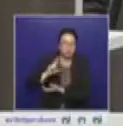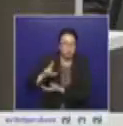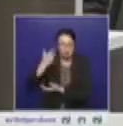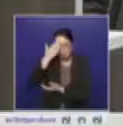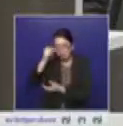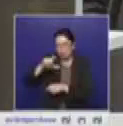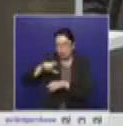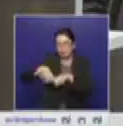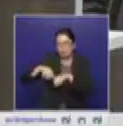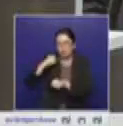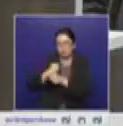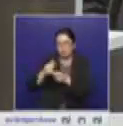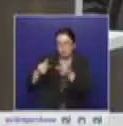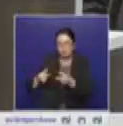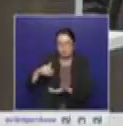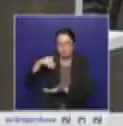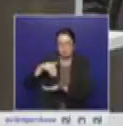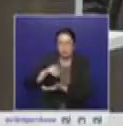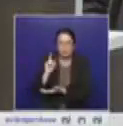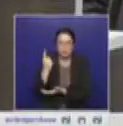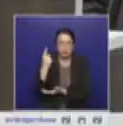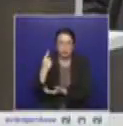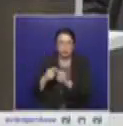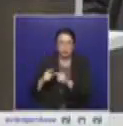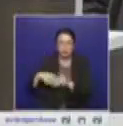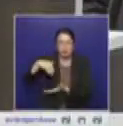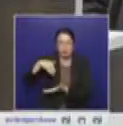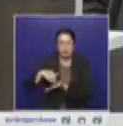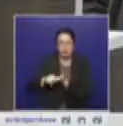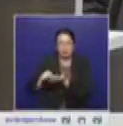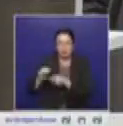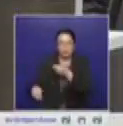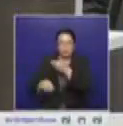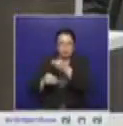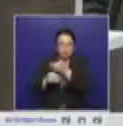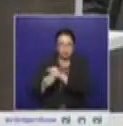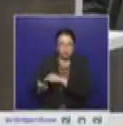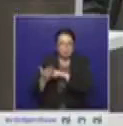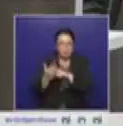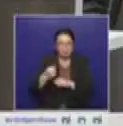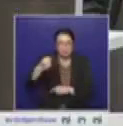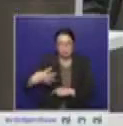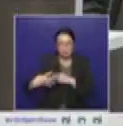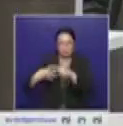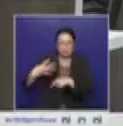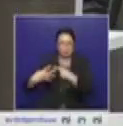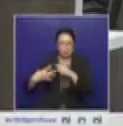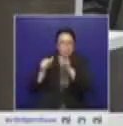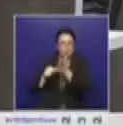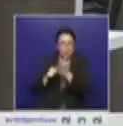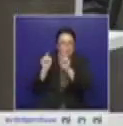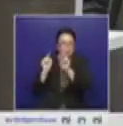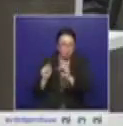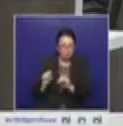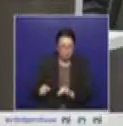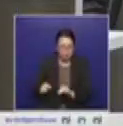ก็คือตอนนั้นลุงตู่ยังเป็นคสช.ใช่ไหมแล้วก็ตั้งให้ลุงป้อมไปตั้ง ส